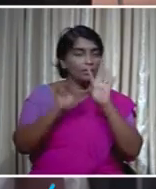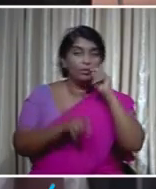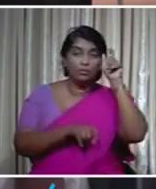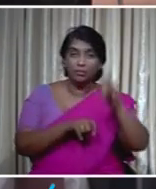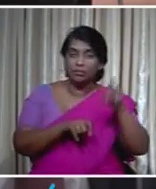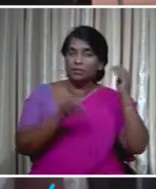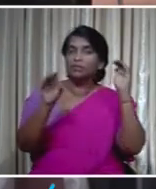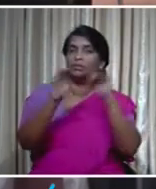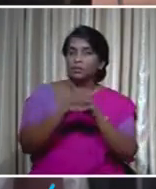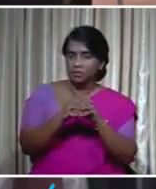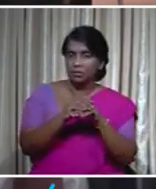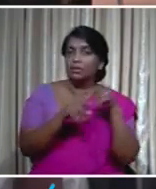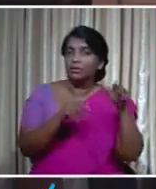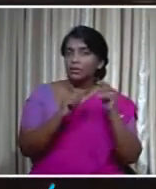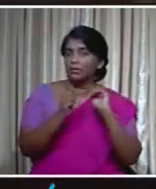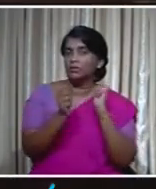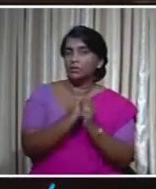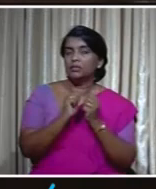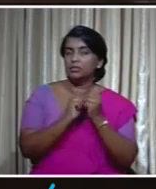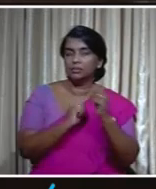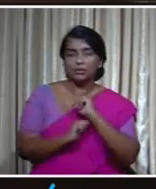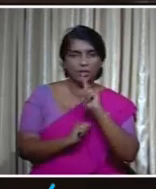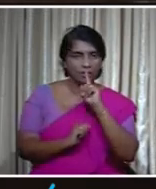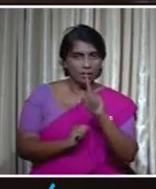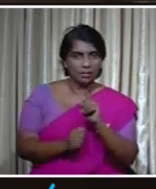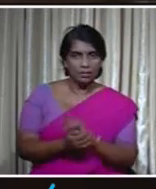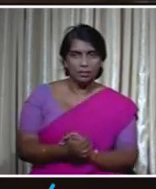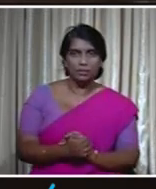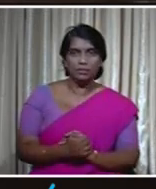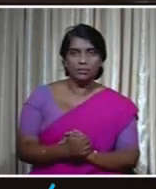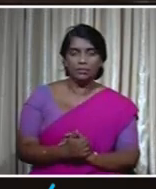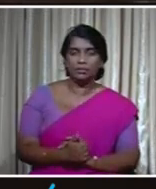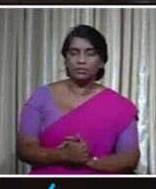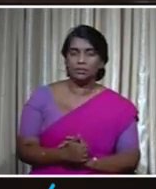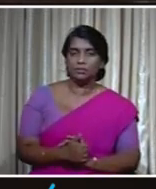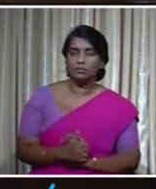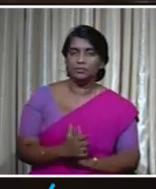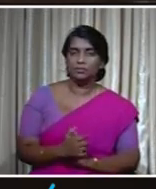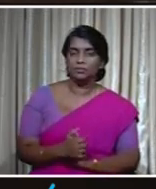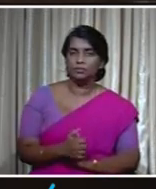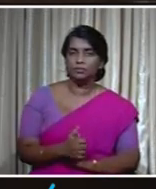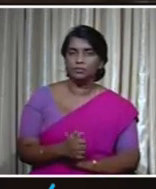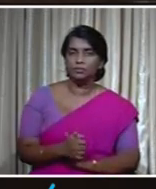வாய்ப்புக்கு நன்றி கூறி விடைபெறுகிறேன். நன்றி. ஆனரபிள் ராமேஸ்வரன்.